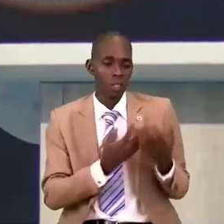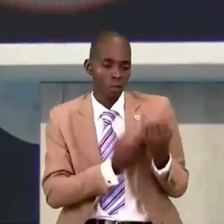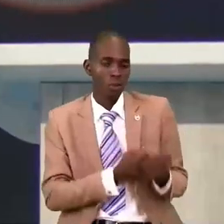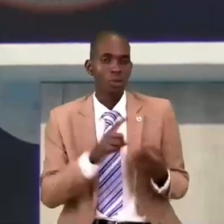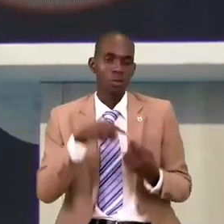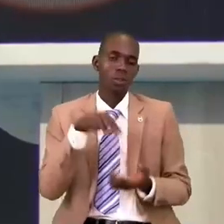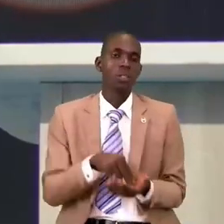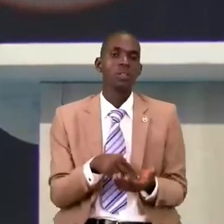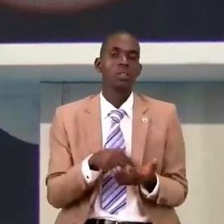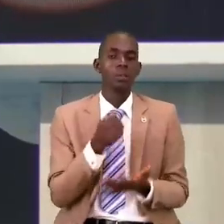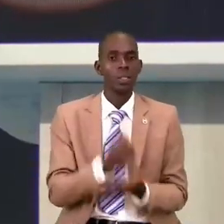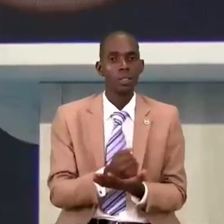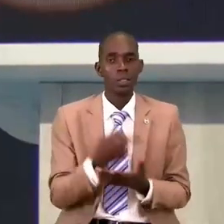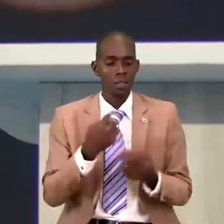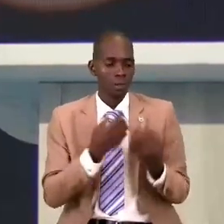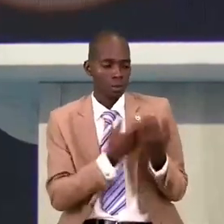courage pour